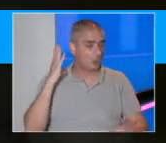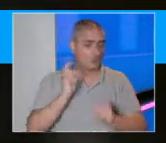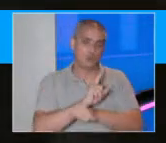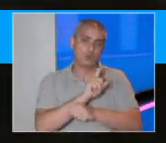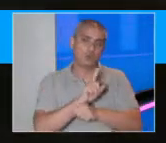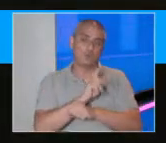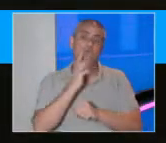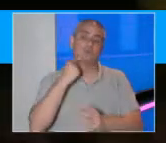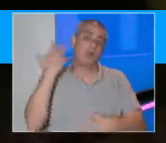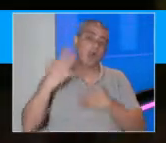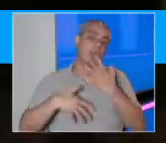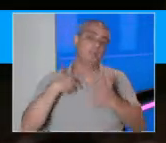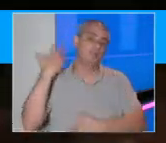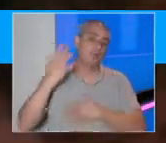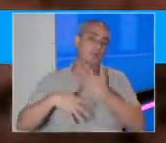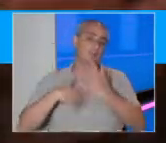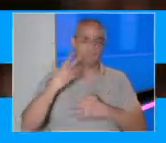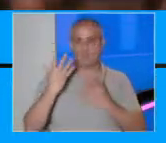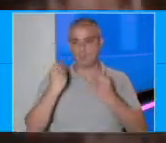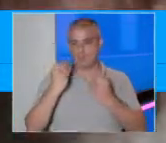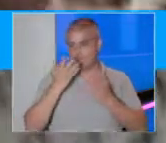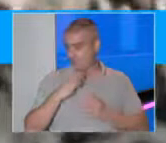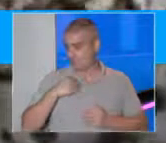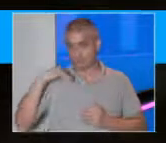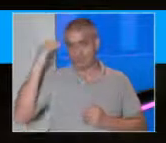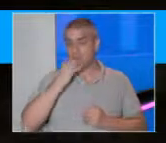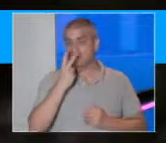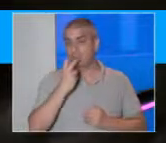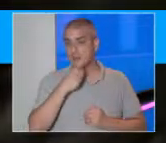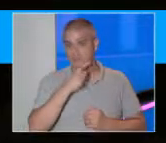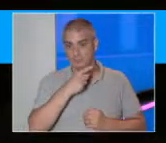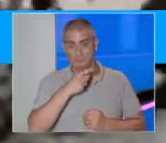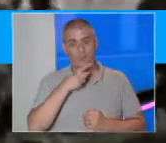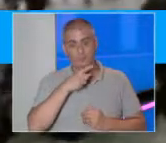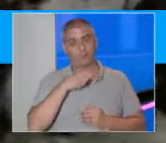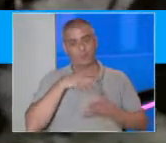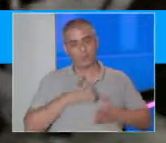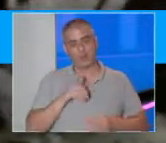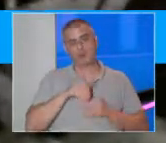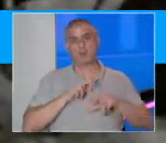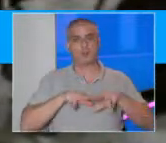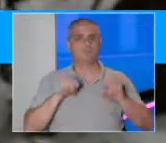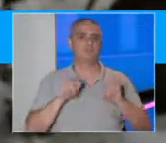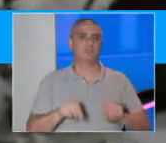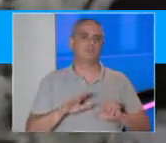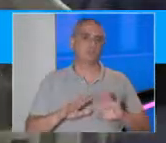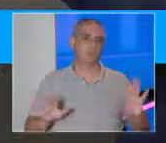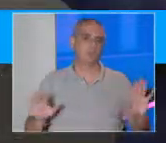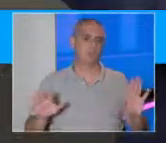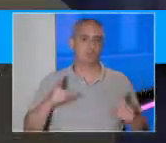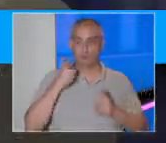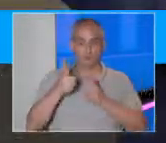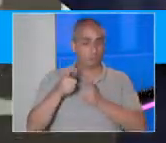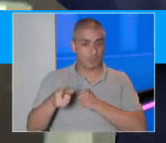תקופה של שנים על גבי שנים. הבן הגדול שלי בן 20, הוא נולד בתוך המציאות הזאת שיורים